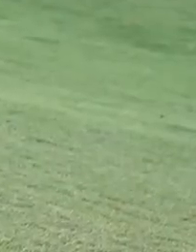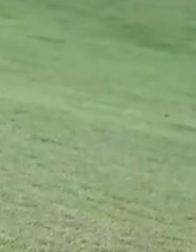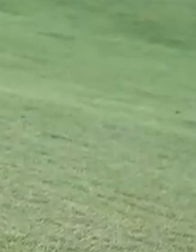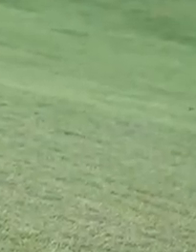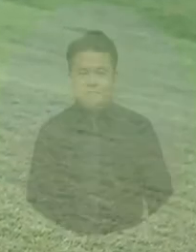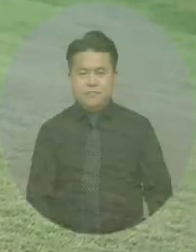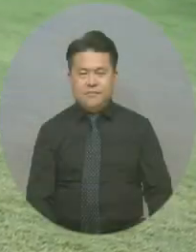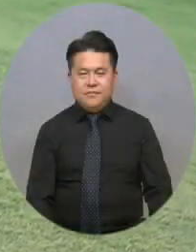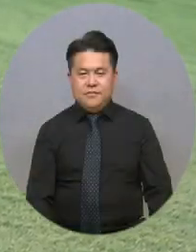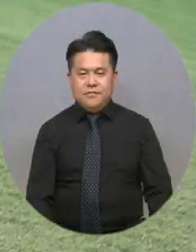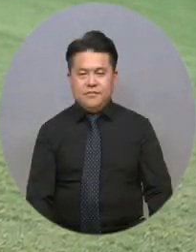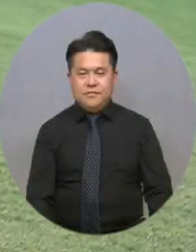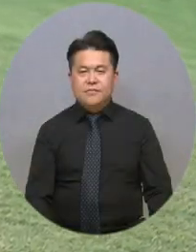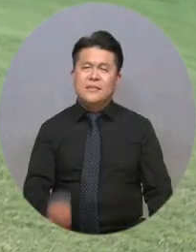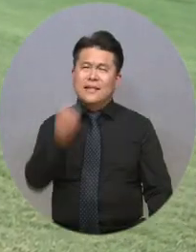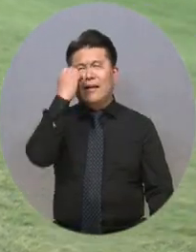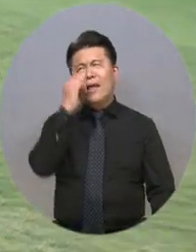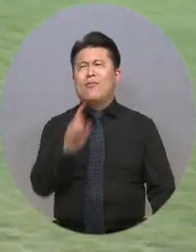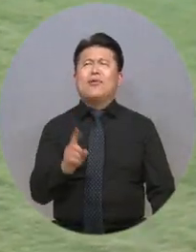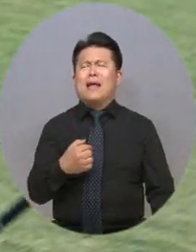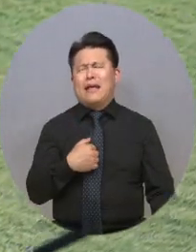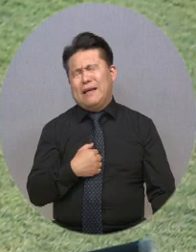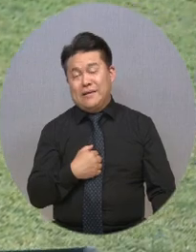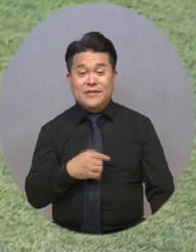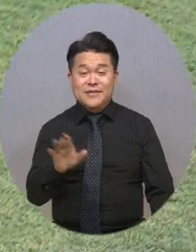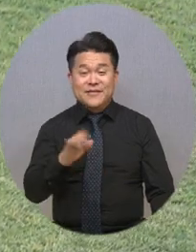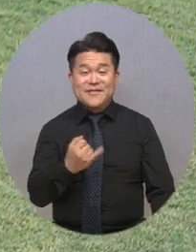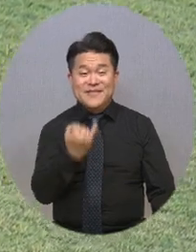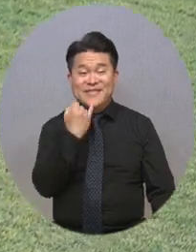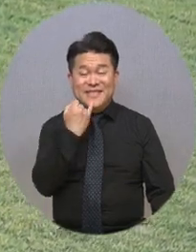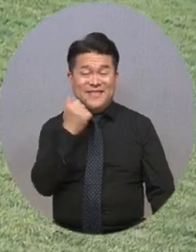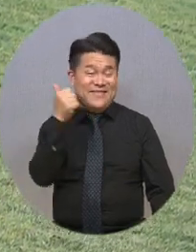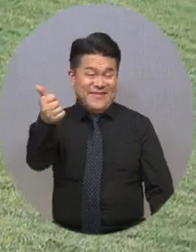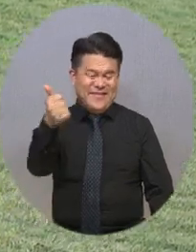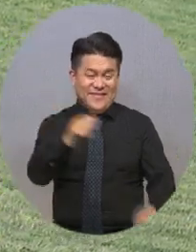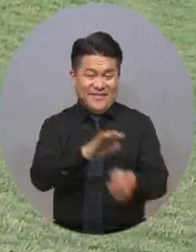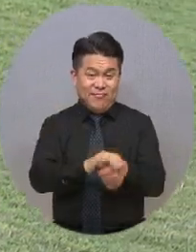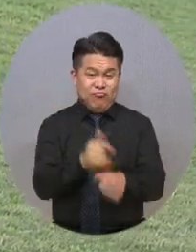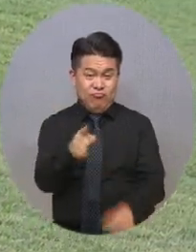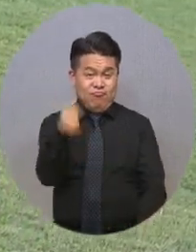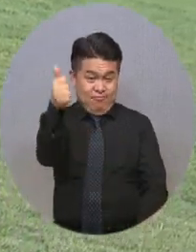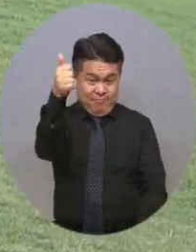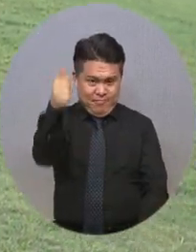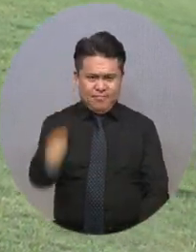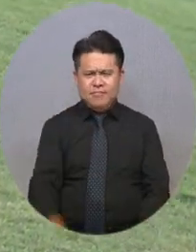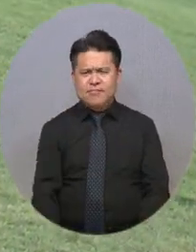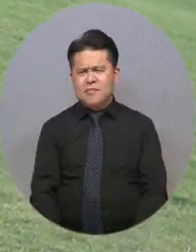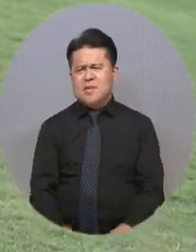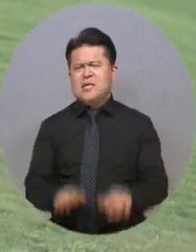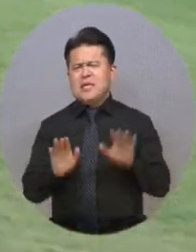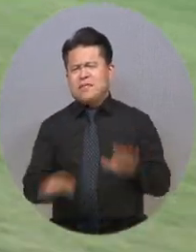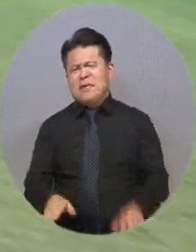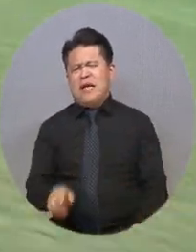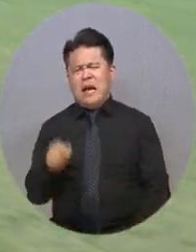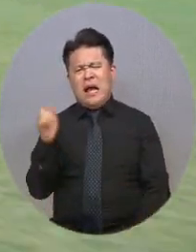나이스! 이상하게 맞았어. 나이스 거북이! 아, 라이가 너무 안 좋았어요.